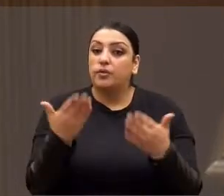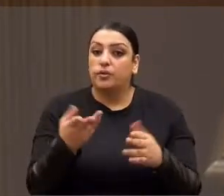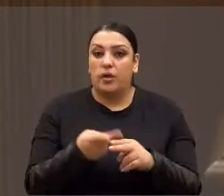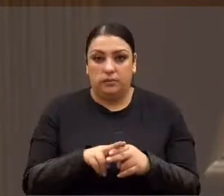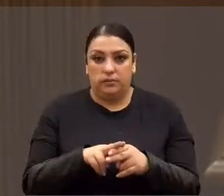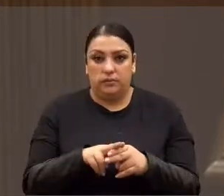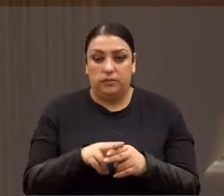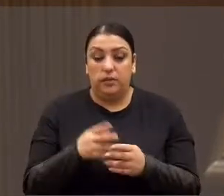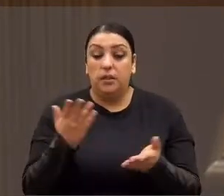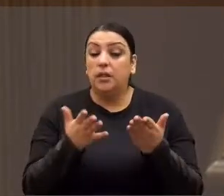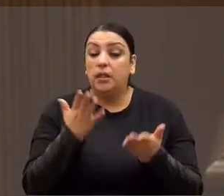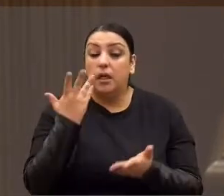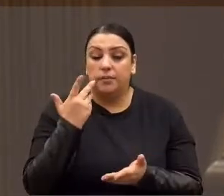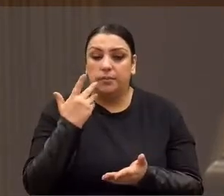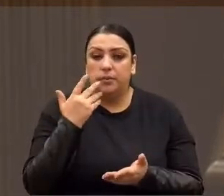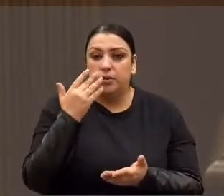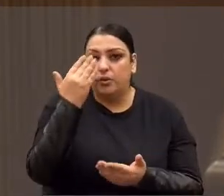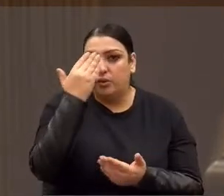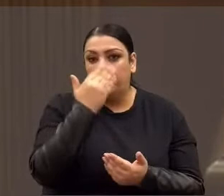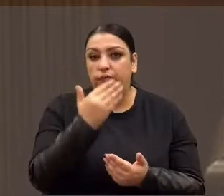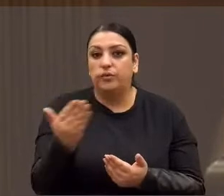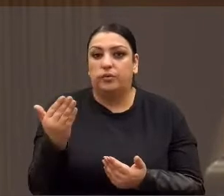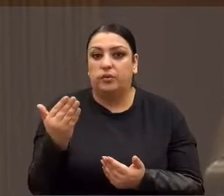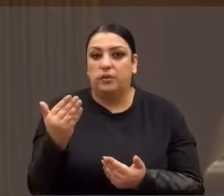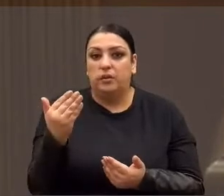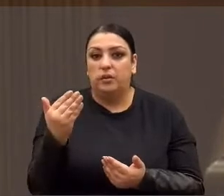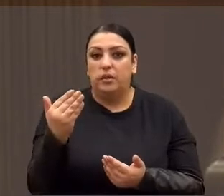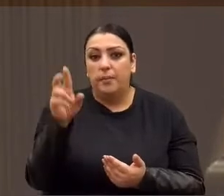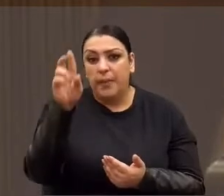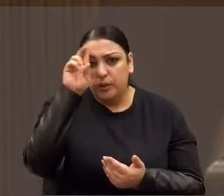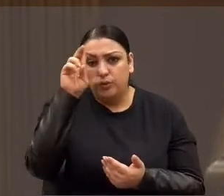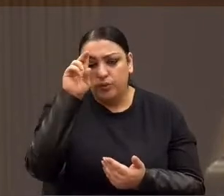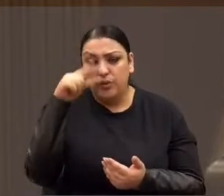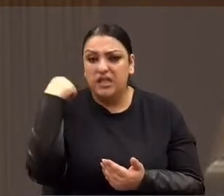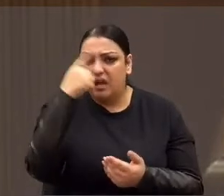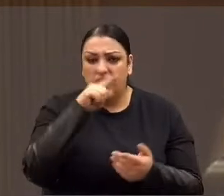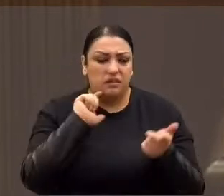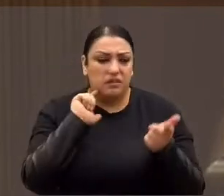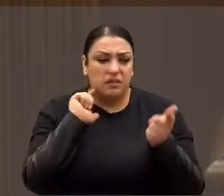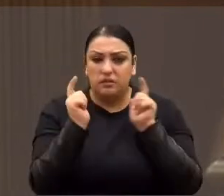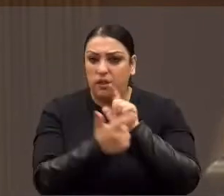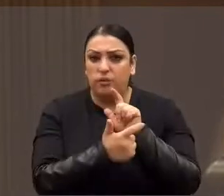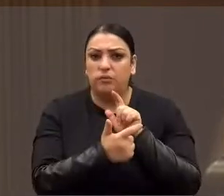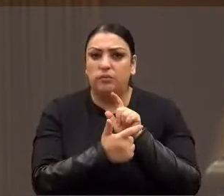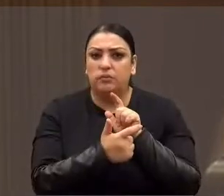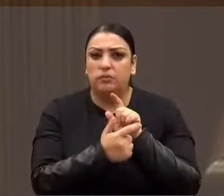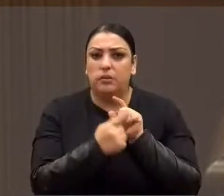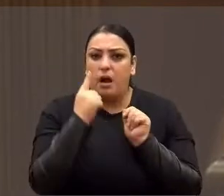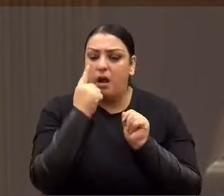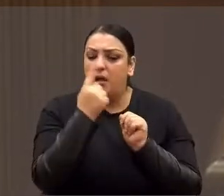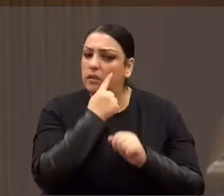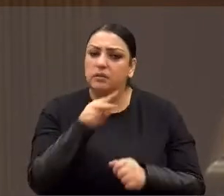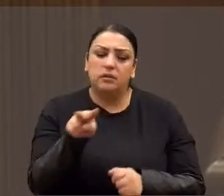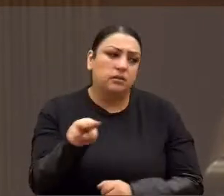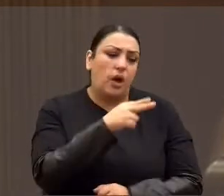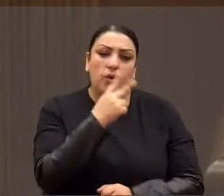երես է թեքում իշխանական մեծամասնությունից, նա հայացքը շրջում է